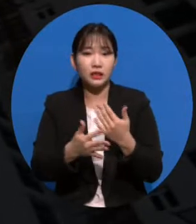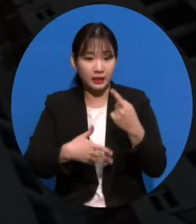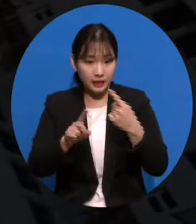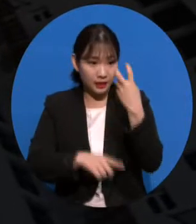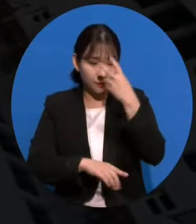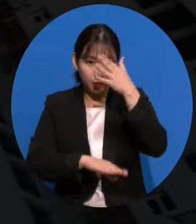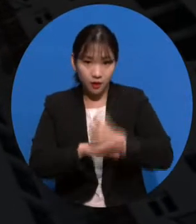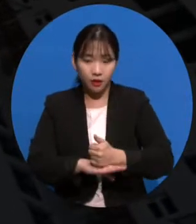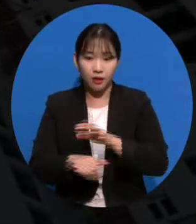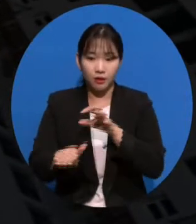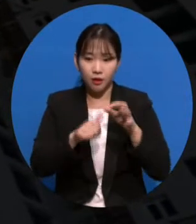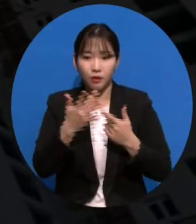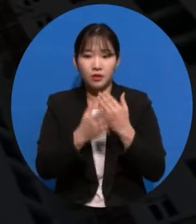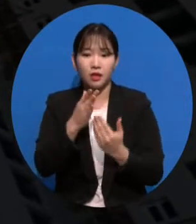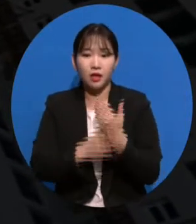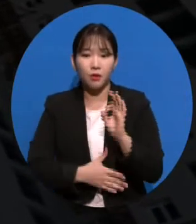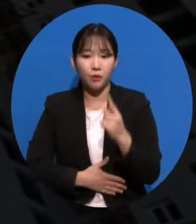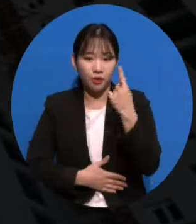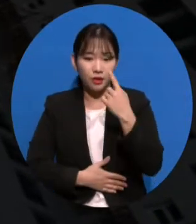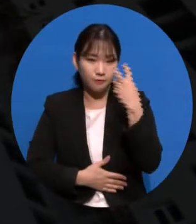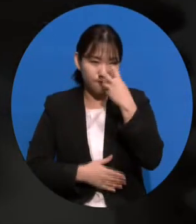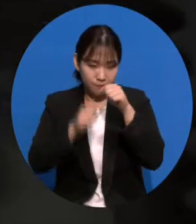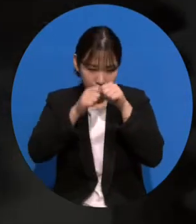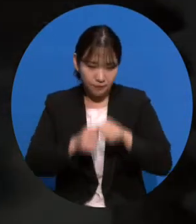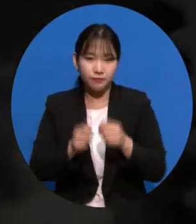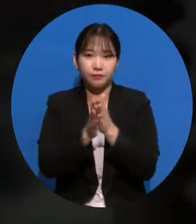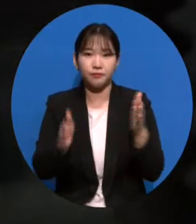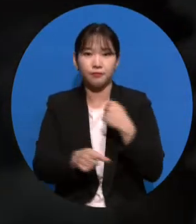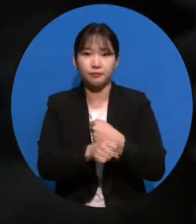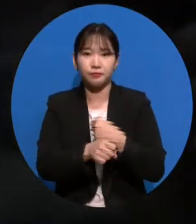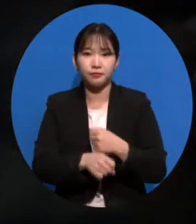결과를 토대로 화재 원인 정밀 감식에 들어갔습니다. MBC 뉴스 김한수입니다.